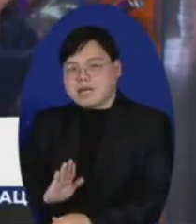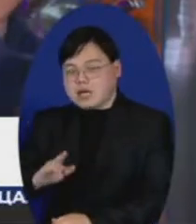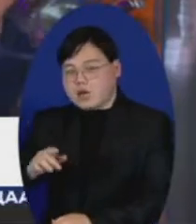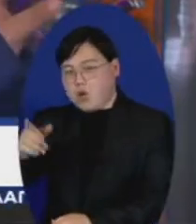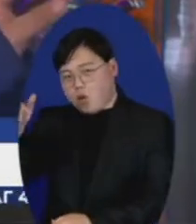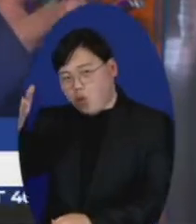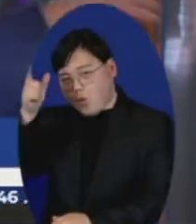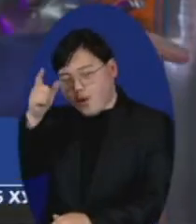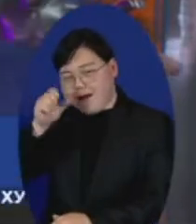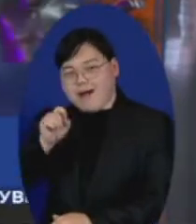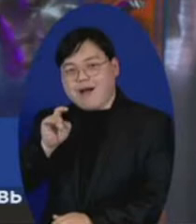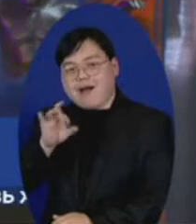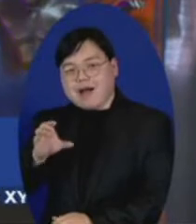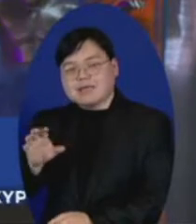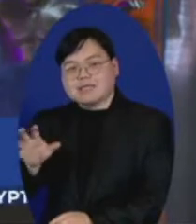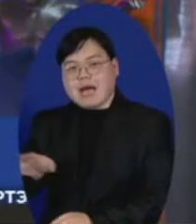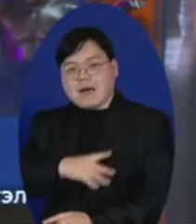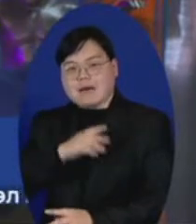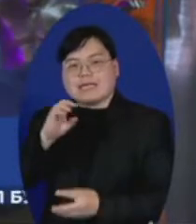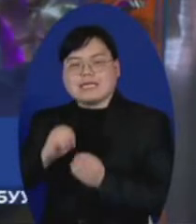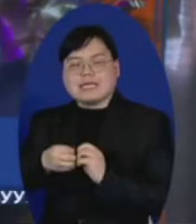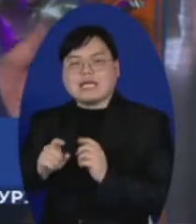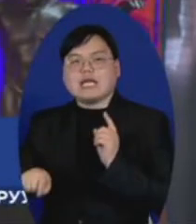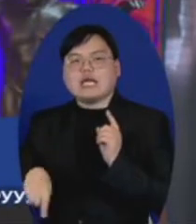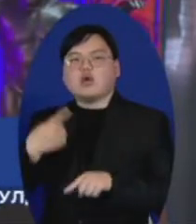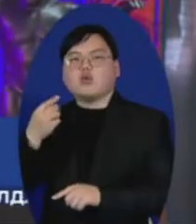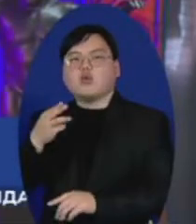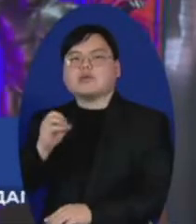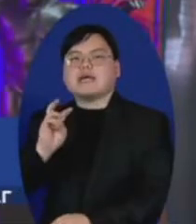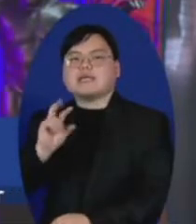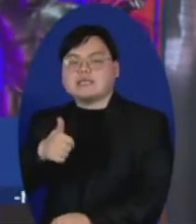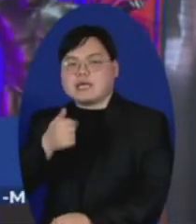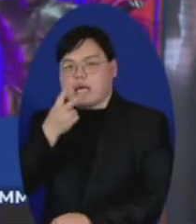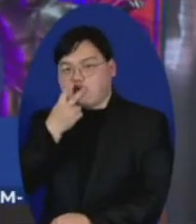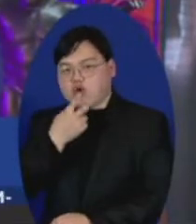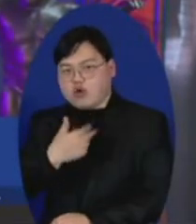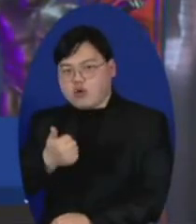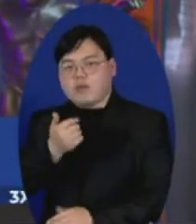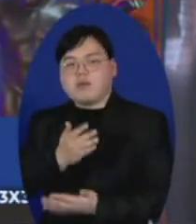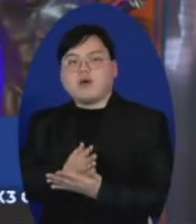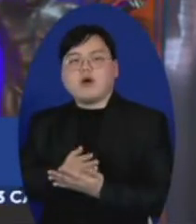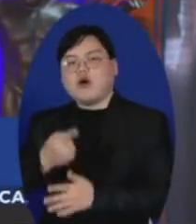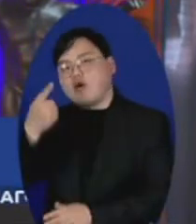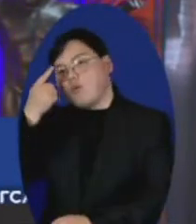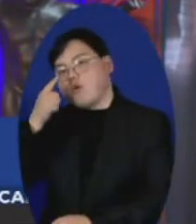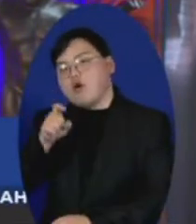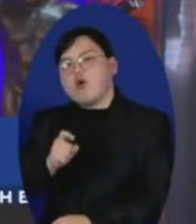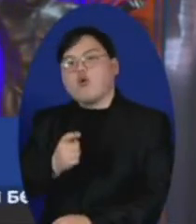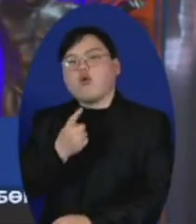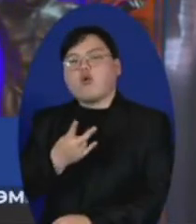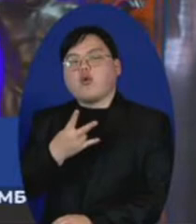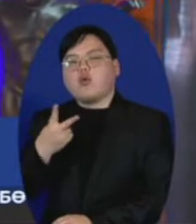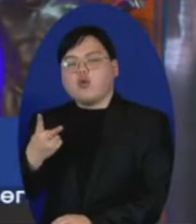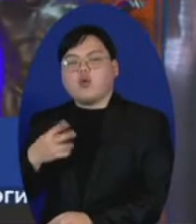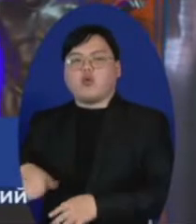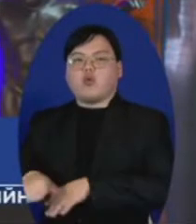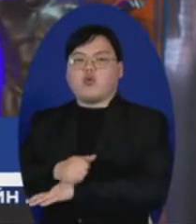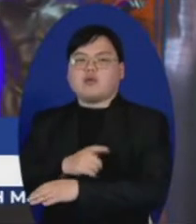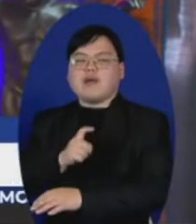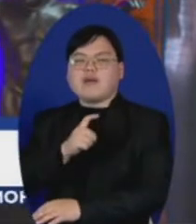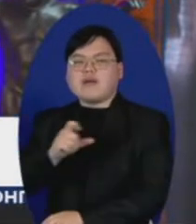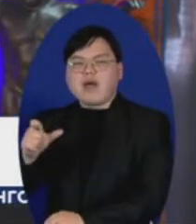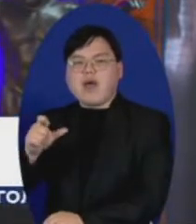гоё үслэг арьсаар ингэж бүрсэн. Болохоор илүү таансаг. Тэгээд манай Монголын юм хүннүгийн хээд үрс уламжлалт юм маань